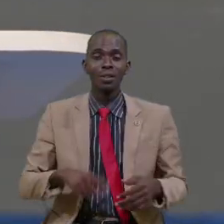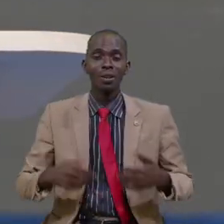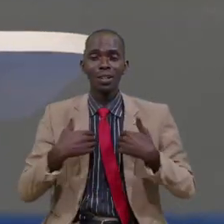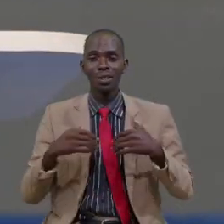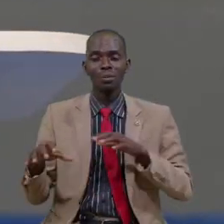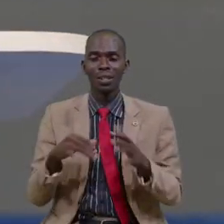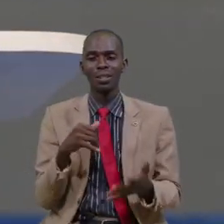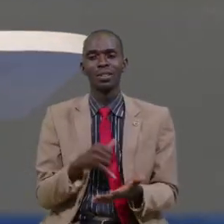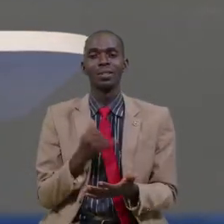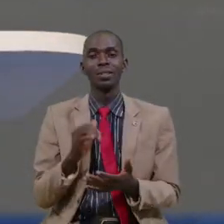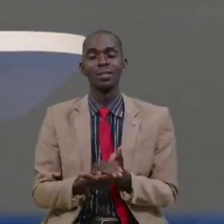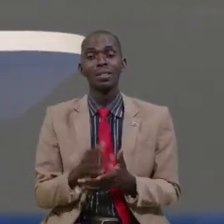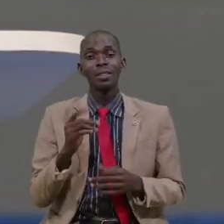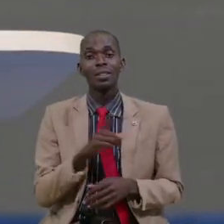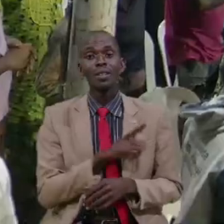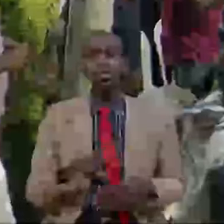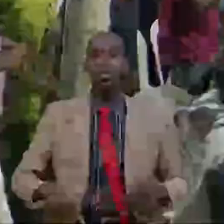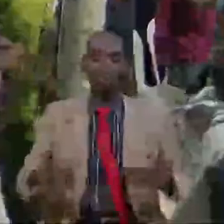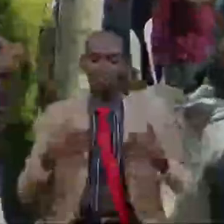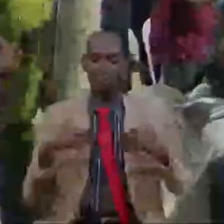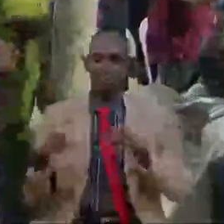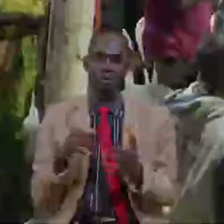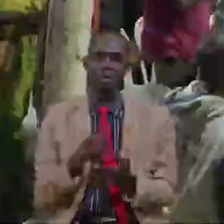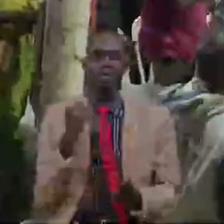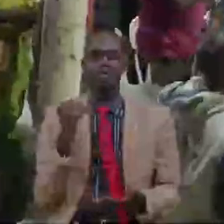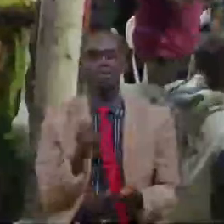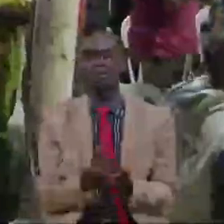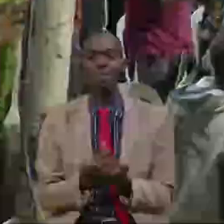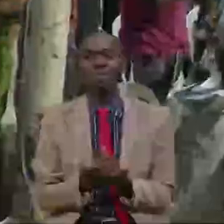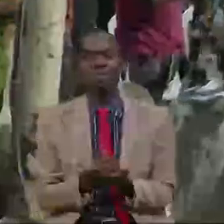Le Seigneur l'a fait. Le Seigneur l'a fait.